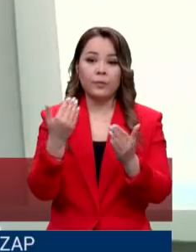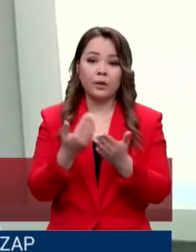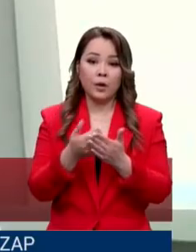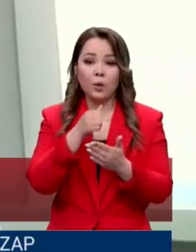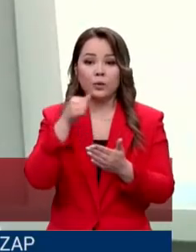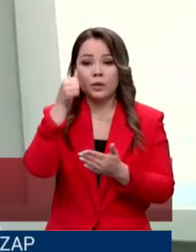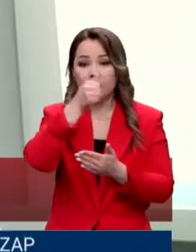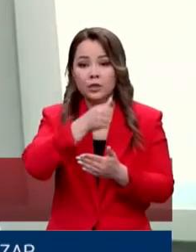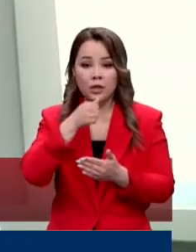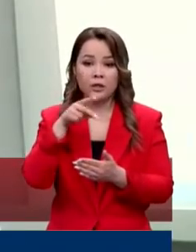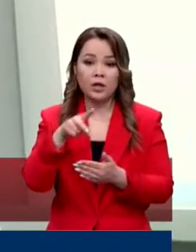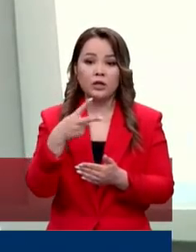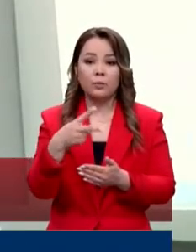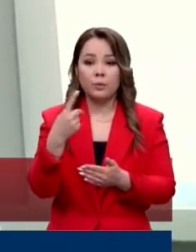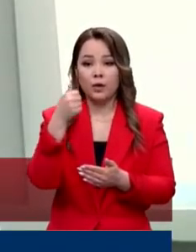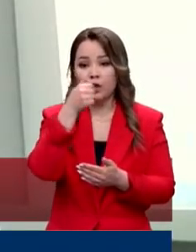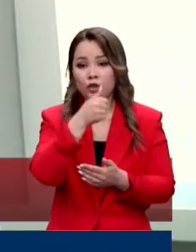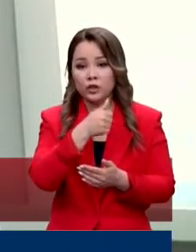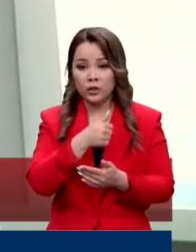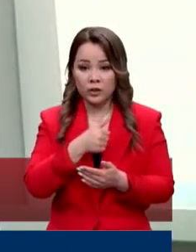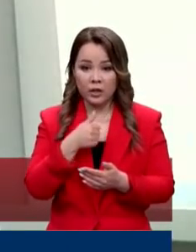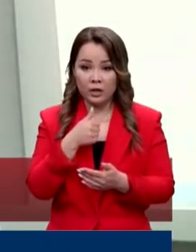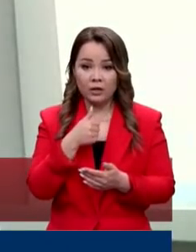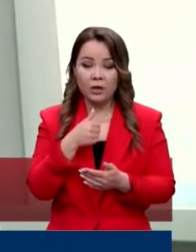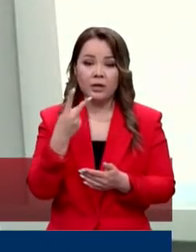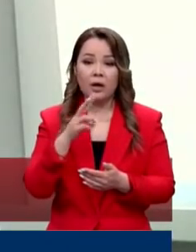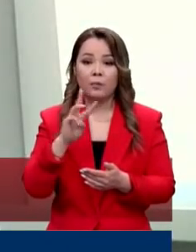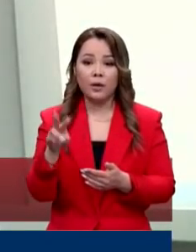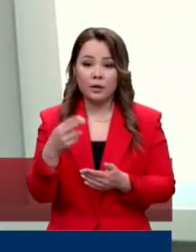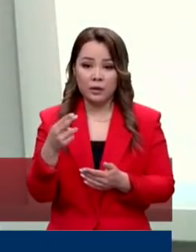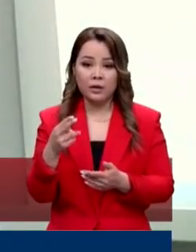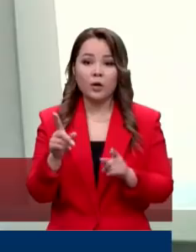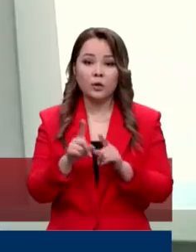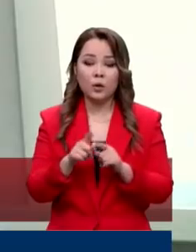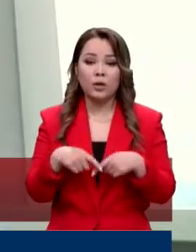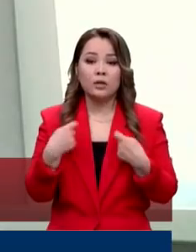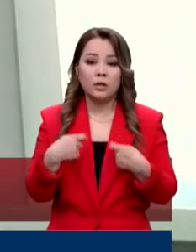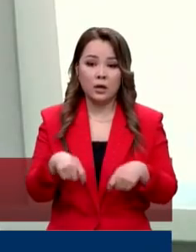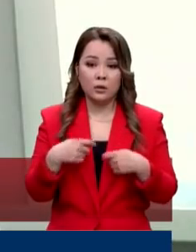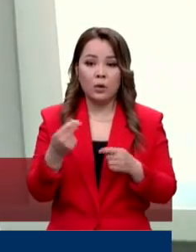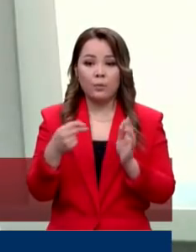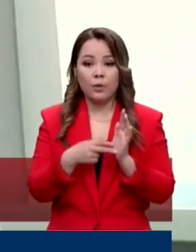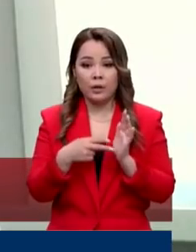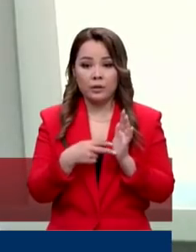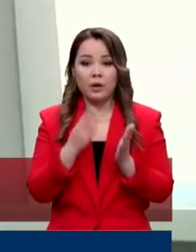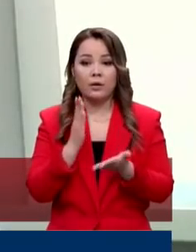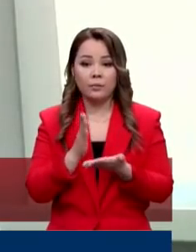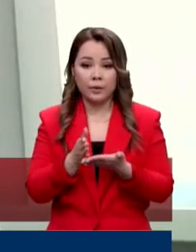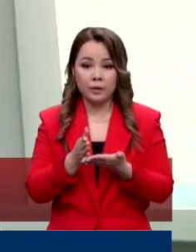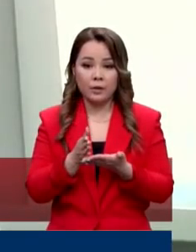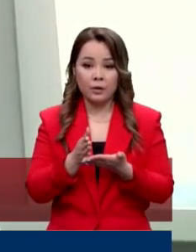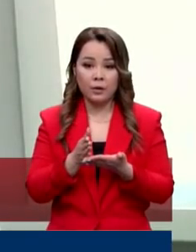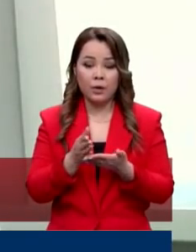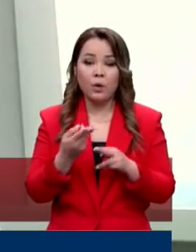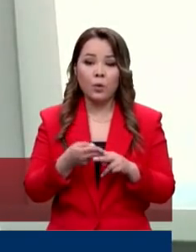өткен жылда, 2021 жылда 2 миллиард құрады, да, сол торговый баланс деген. Сондықтан мен ойша,